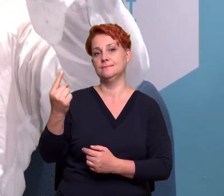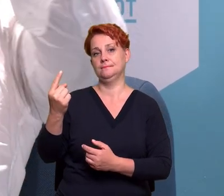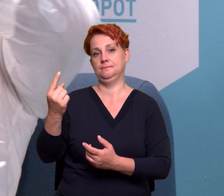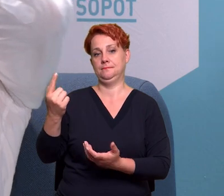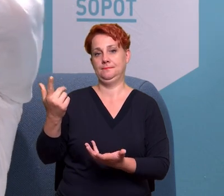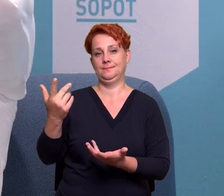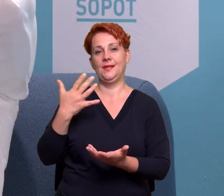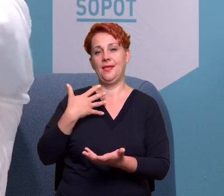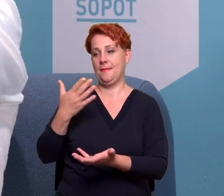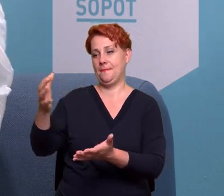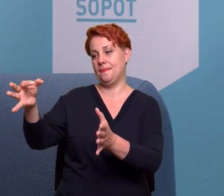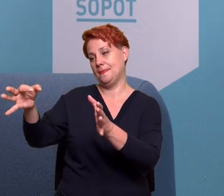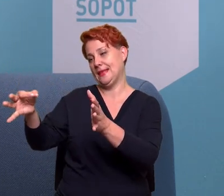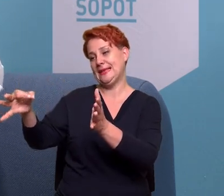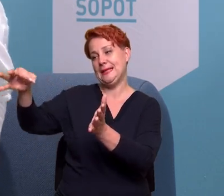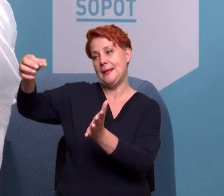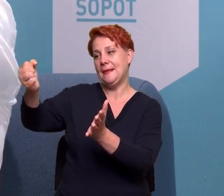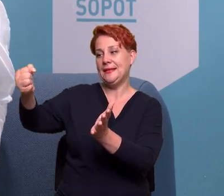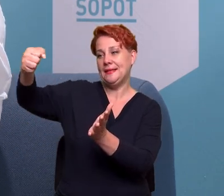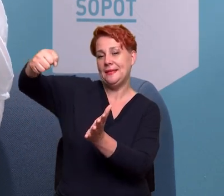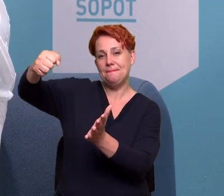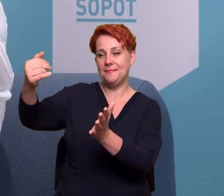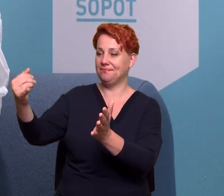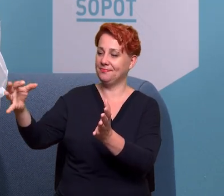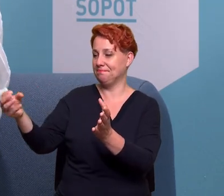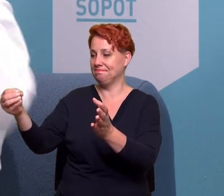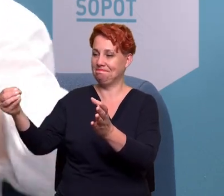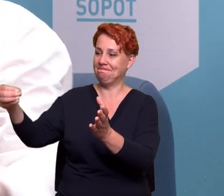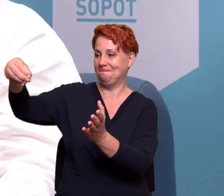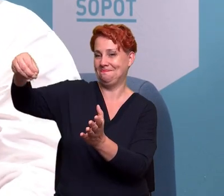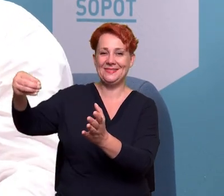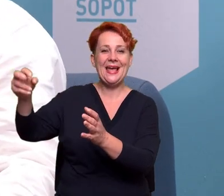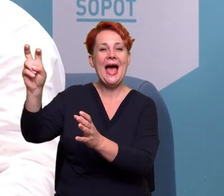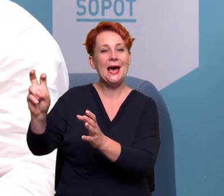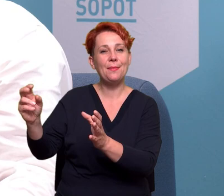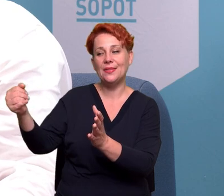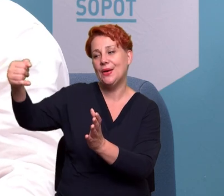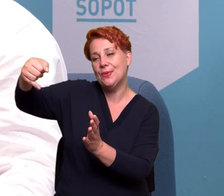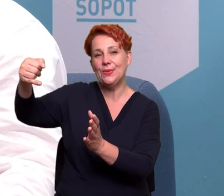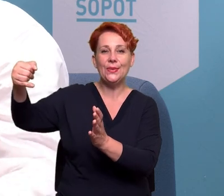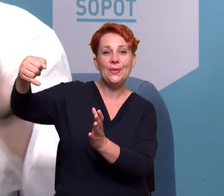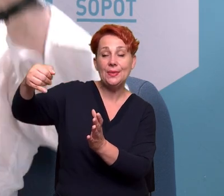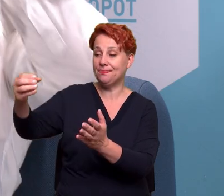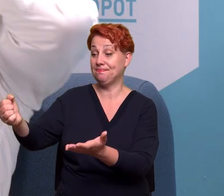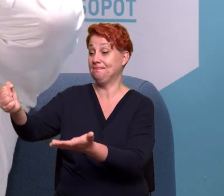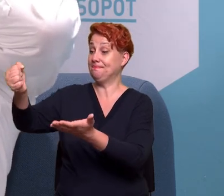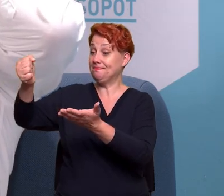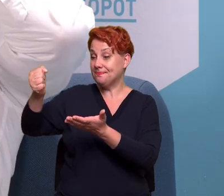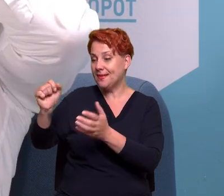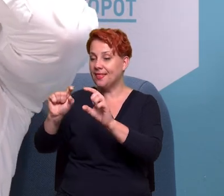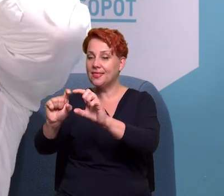taki imbryk srebrny z napisem Kafe Danzig. I bym powiedziała do mnie